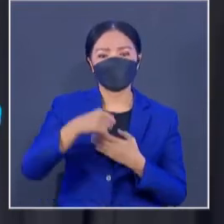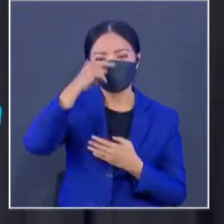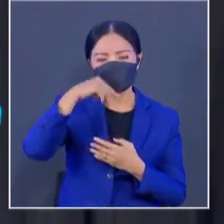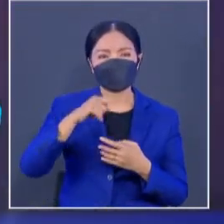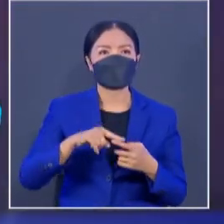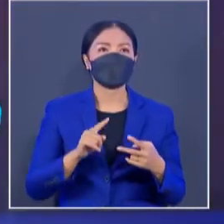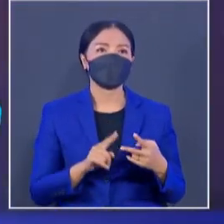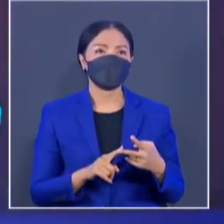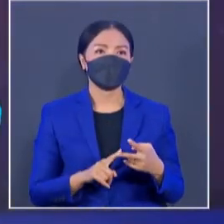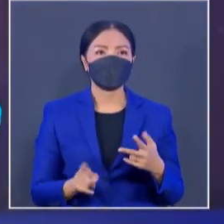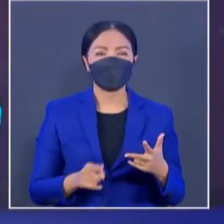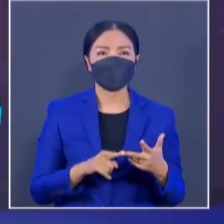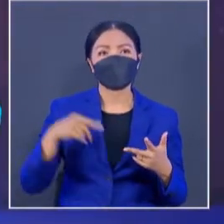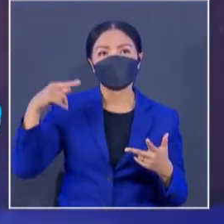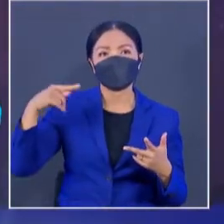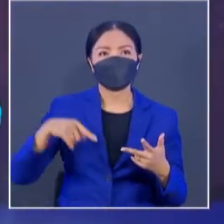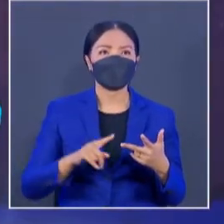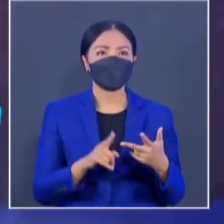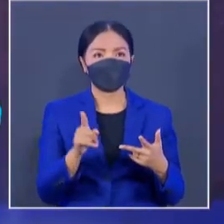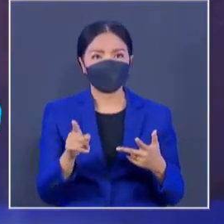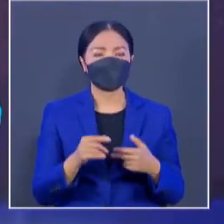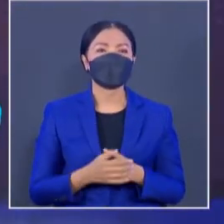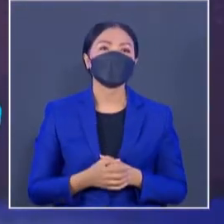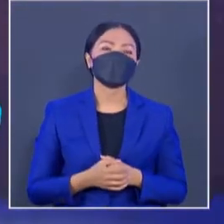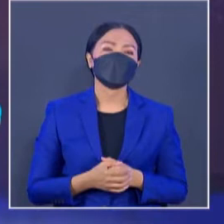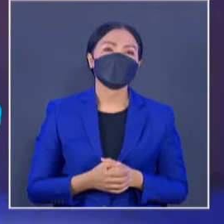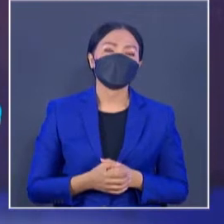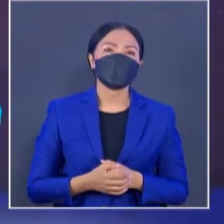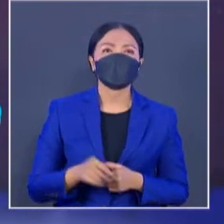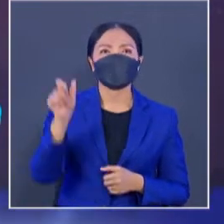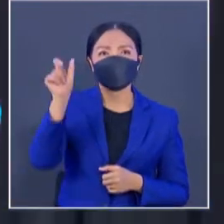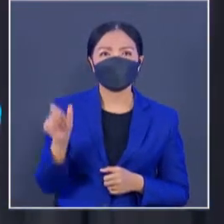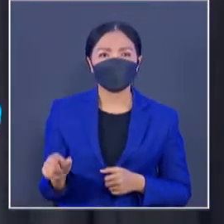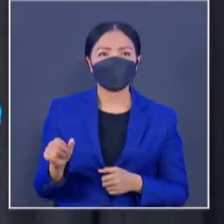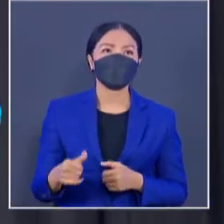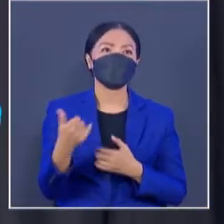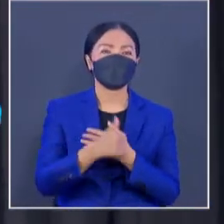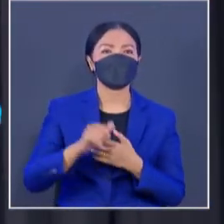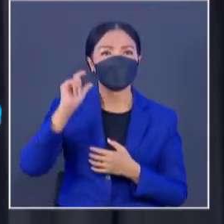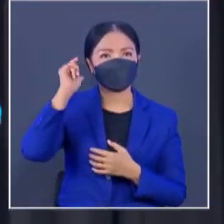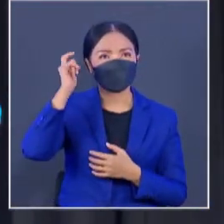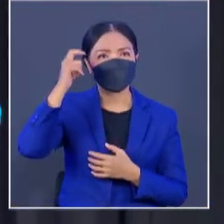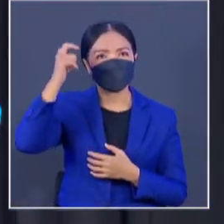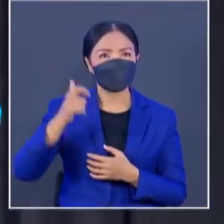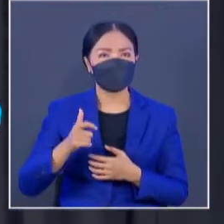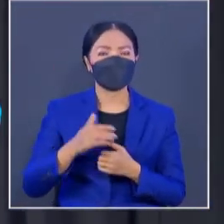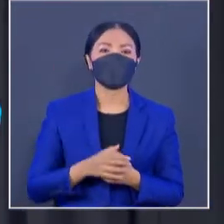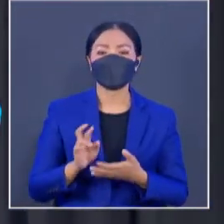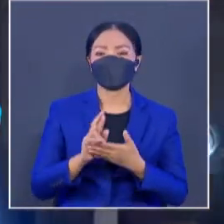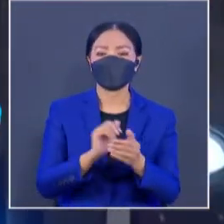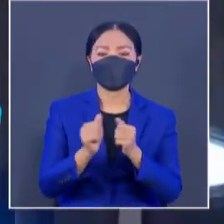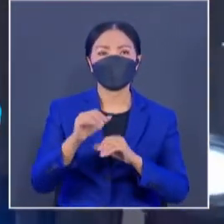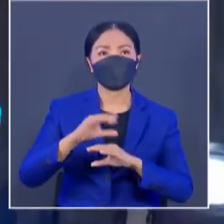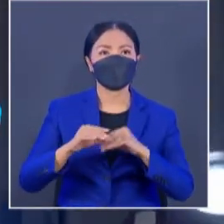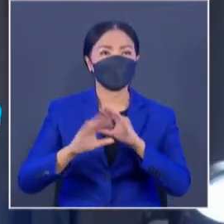ทยและรางวัล Special Mention ได้แก่เรื่อง February 1st จากประเทศฝรั่งเศสและประเทศเมียนมาค่ะส่วนรางวัลการประกวดโคร